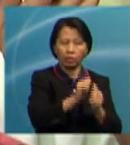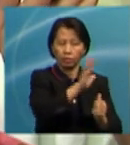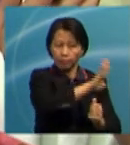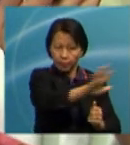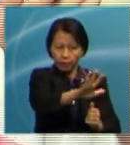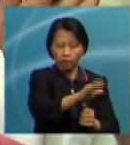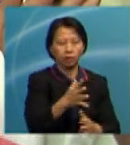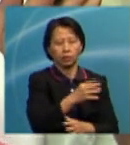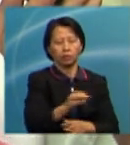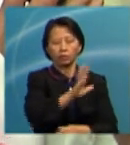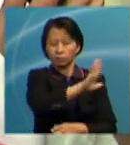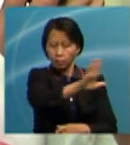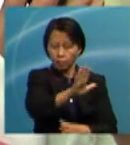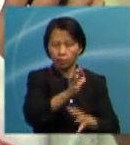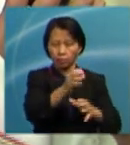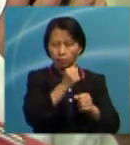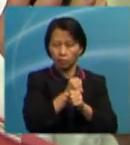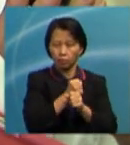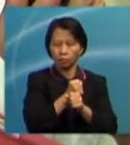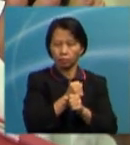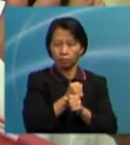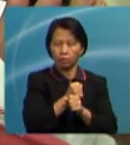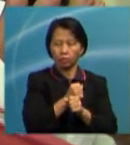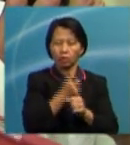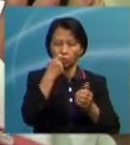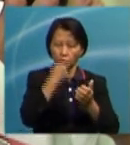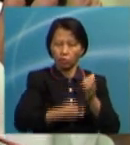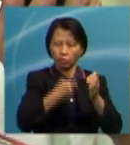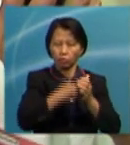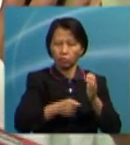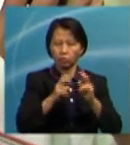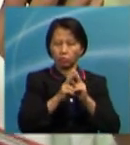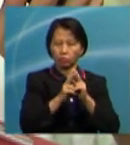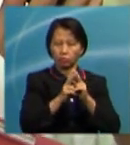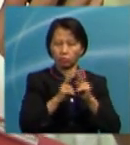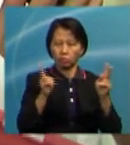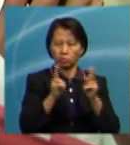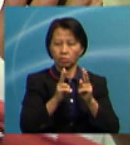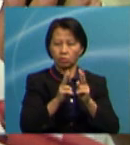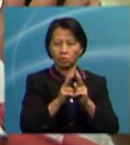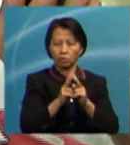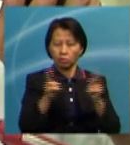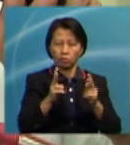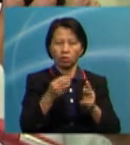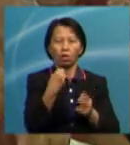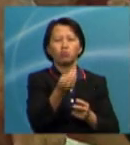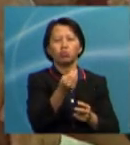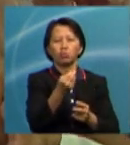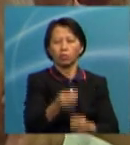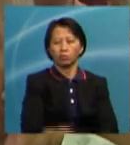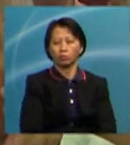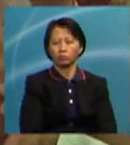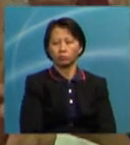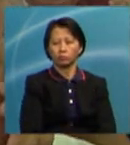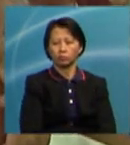mereka mendapat apa ni kos yang begitu rendah